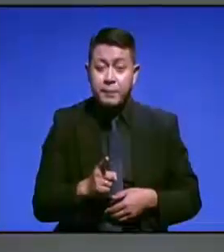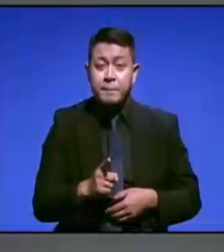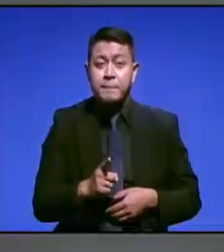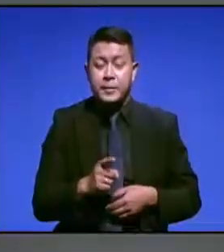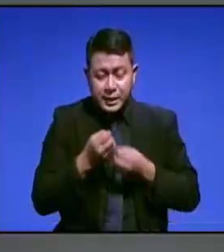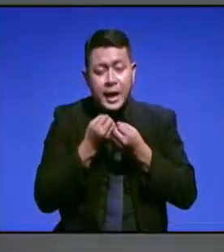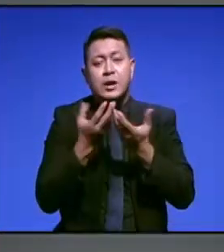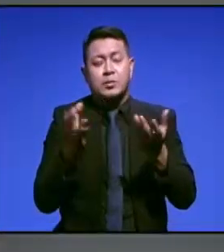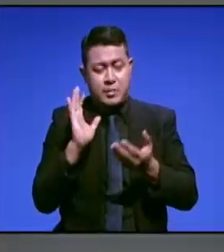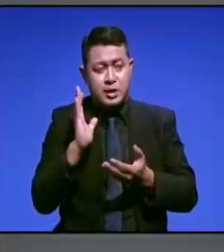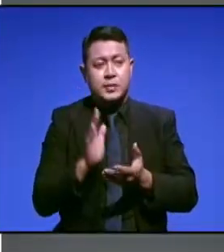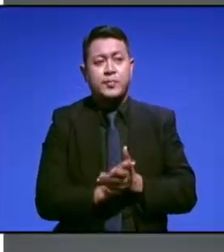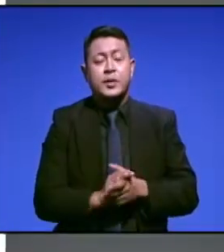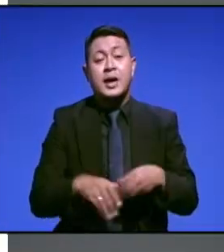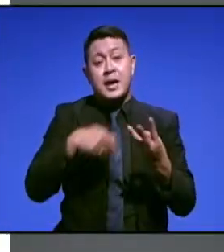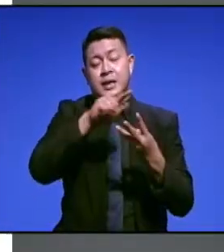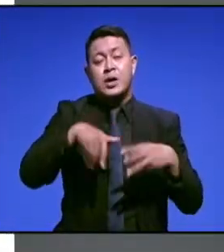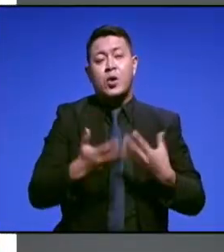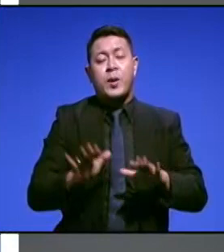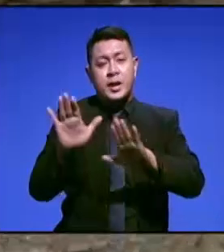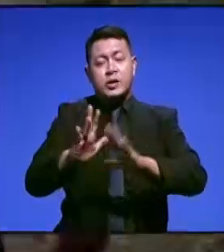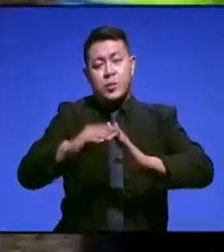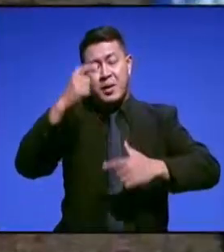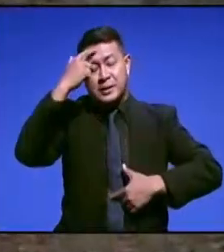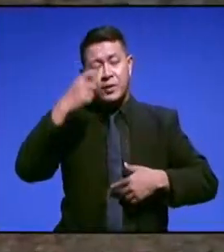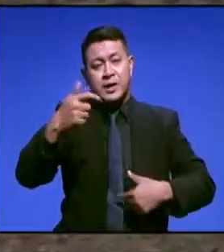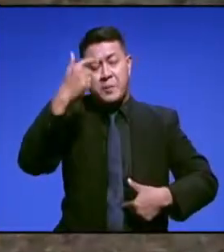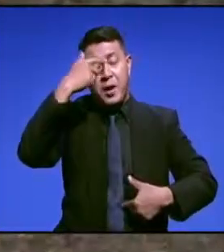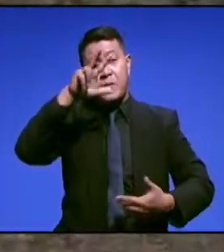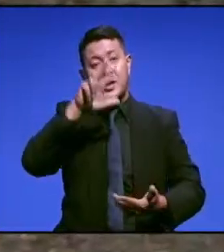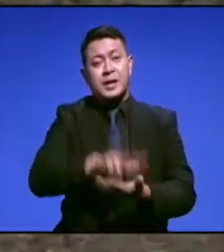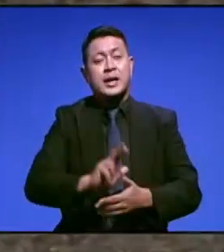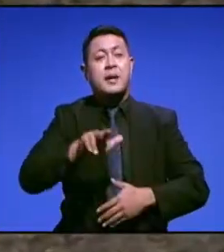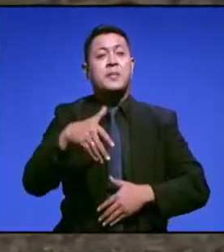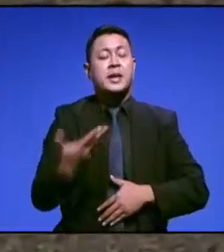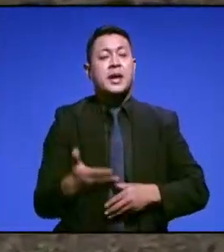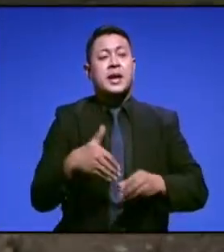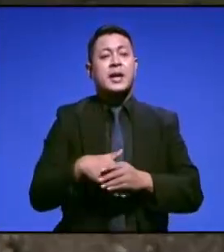dirilis. Ketiga korban dirawat di rumah sakit dan pelaku dinyatakan tewas saat